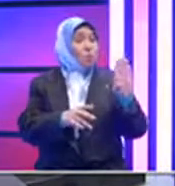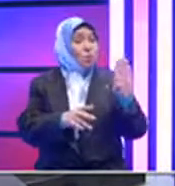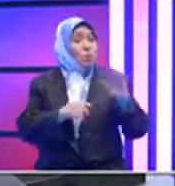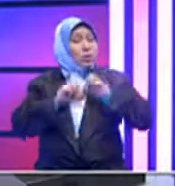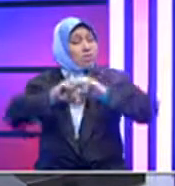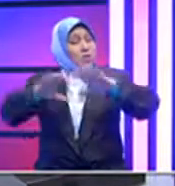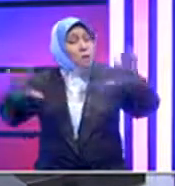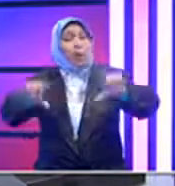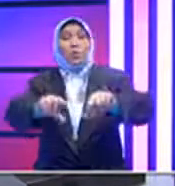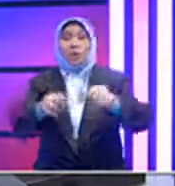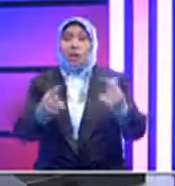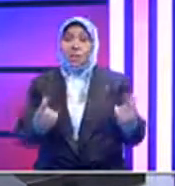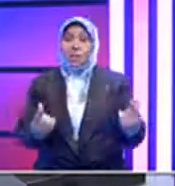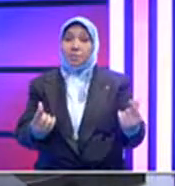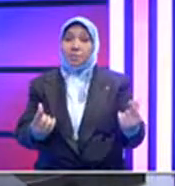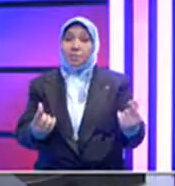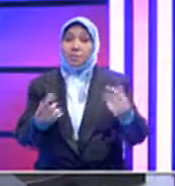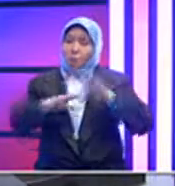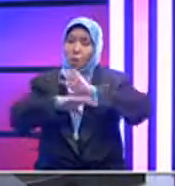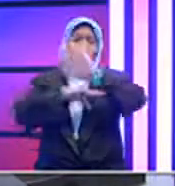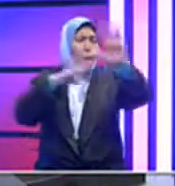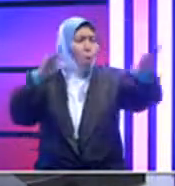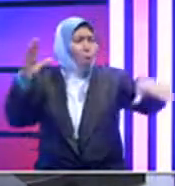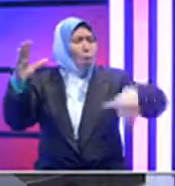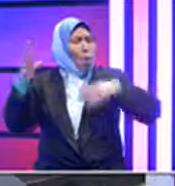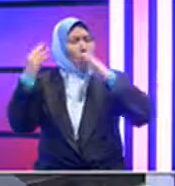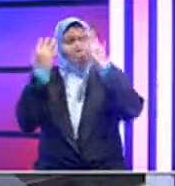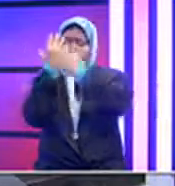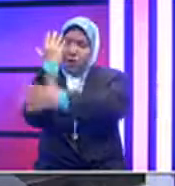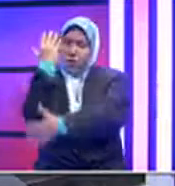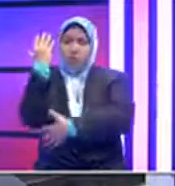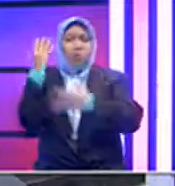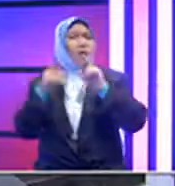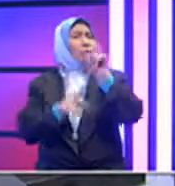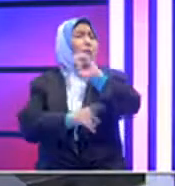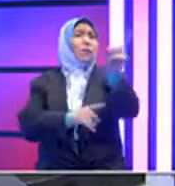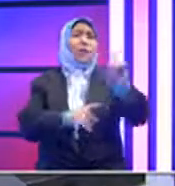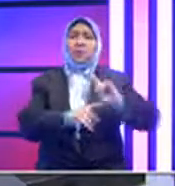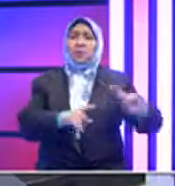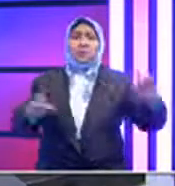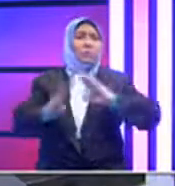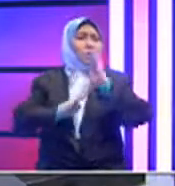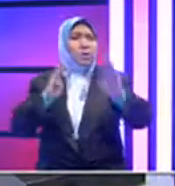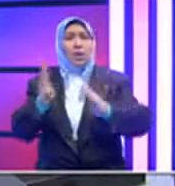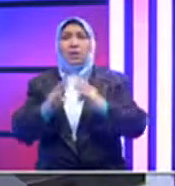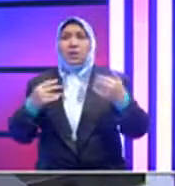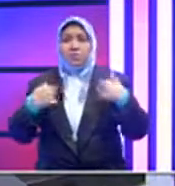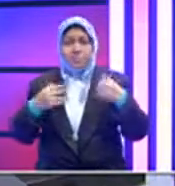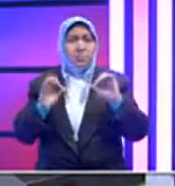tersebar Alquran nah ke seluruh pelosok tanah air kita adalah saat dimana jual sedunia syaa Allah amin